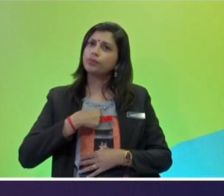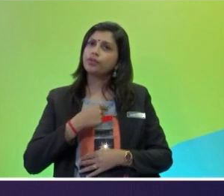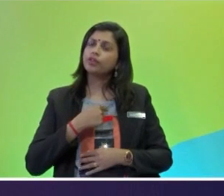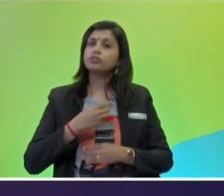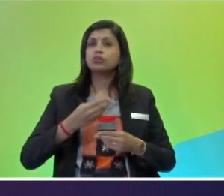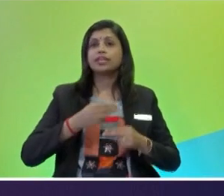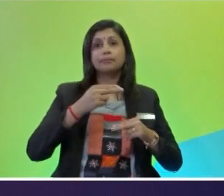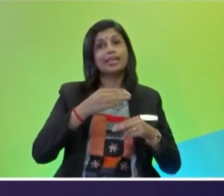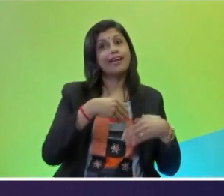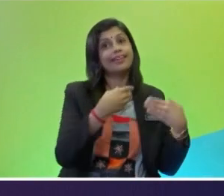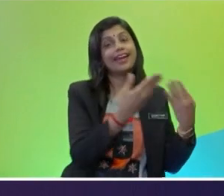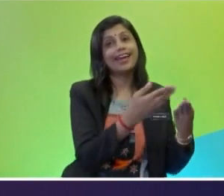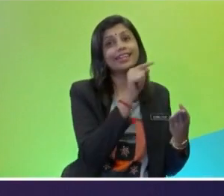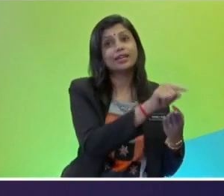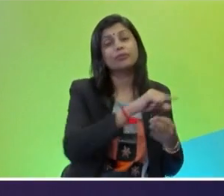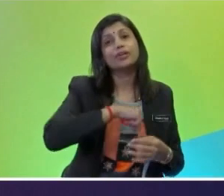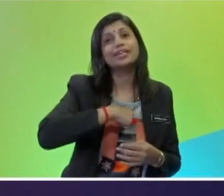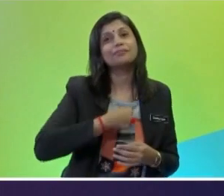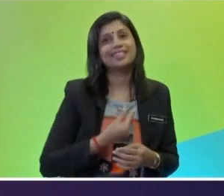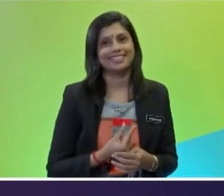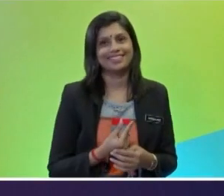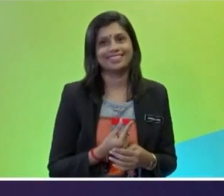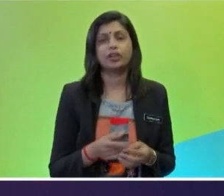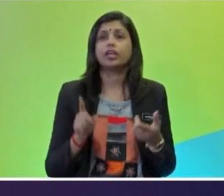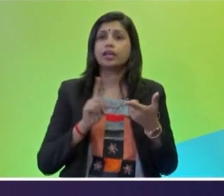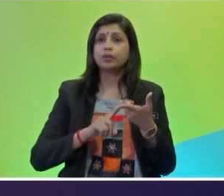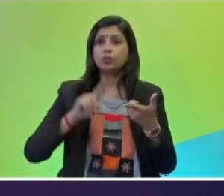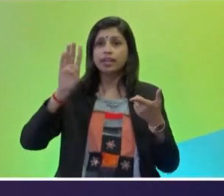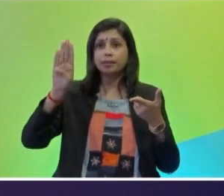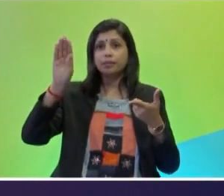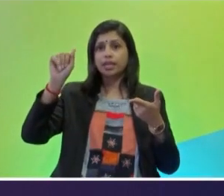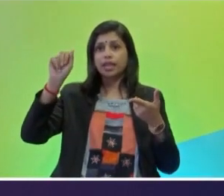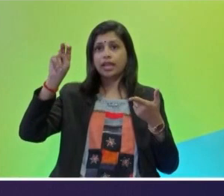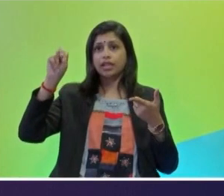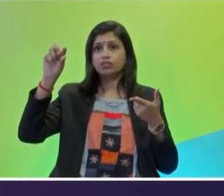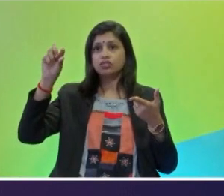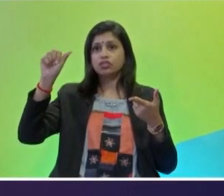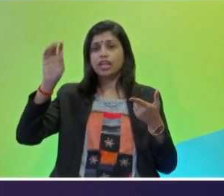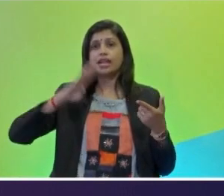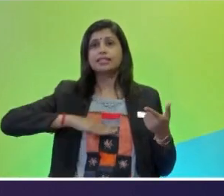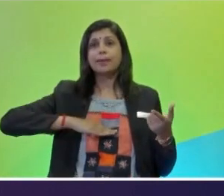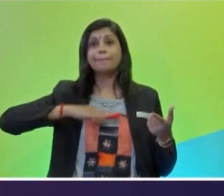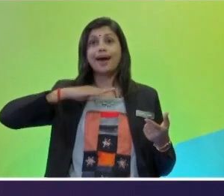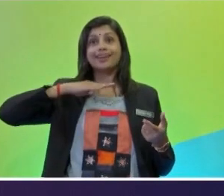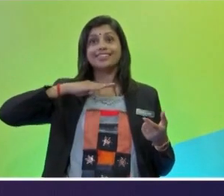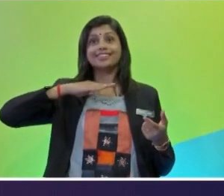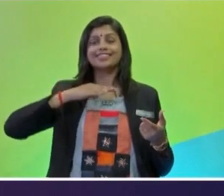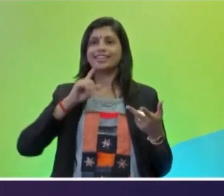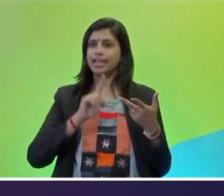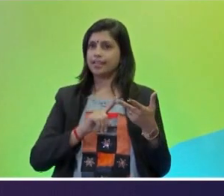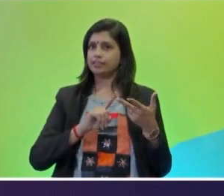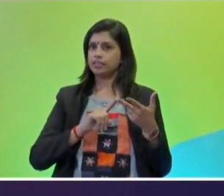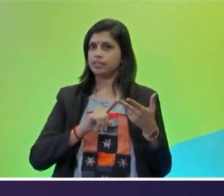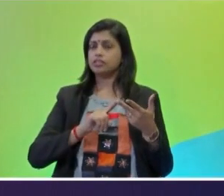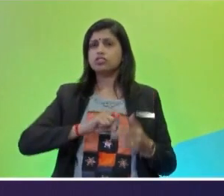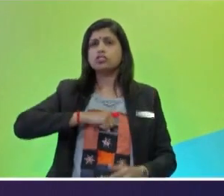Okay. Nombor dua, bangga. Okey, dia akan berasa bangga. Dan nombor tiga, perasaan dia, dia akan rasa seronok